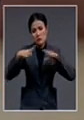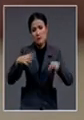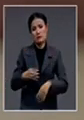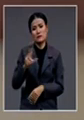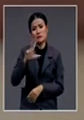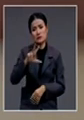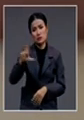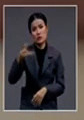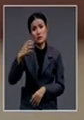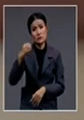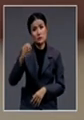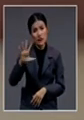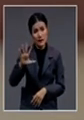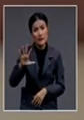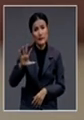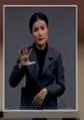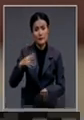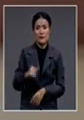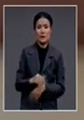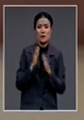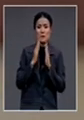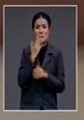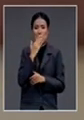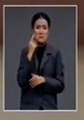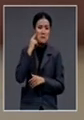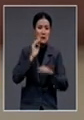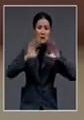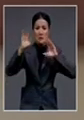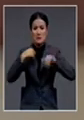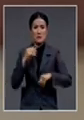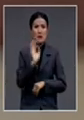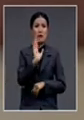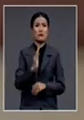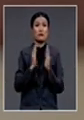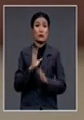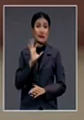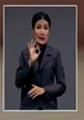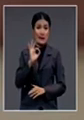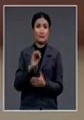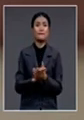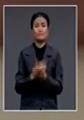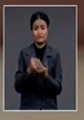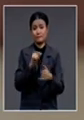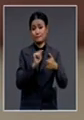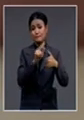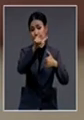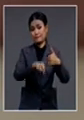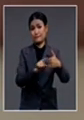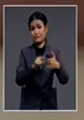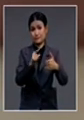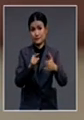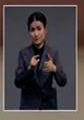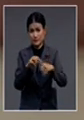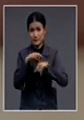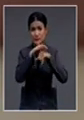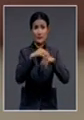ำนวน315คนงดออกเสียง9คนนางอังเคลาเมอร์เคิลได้รับแต่งตั้งให้เป็นผู้นำเยอรมนีอย่างเป็นทางการจากประ